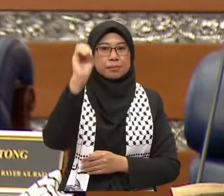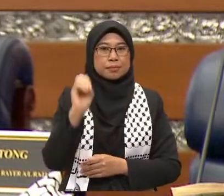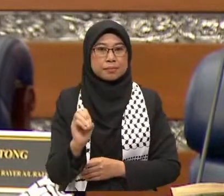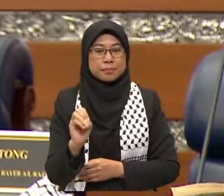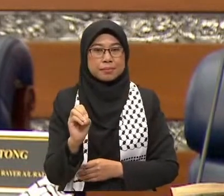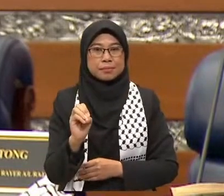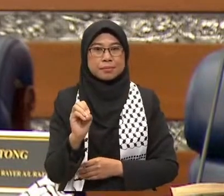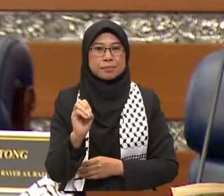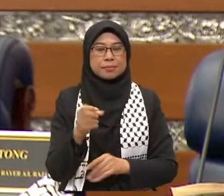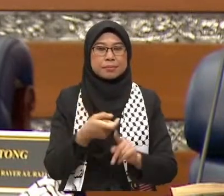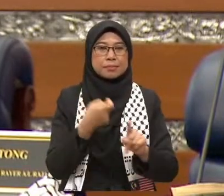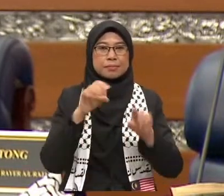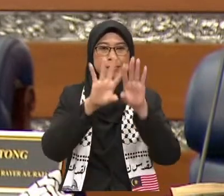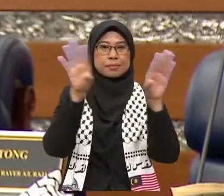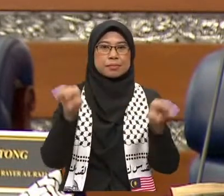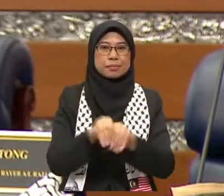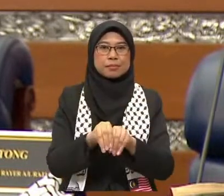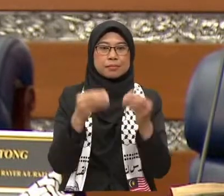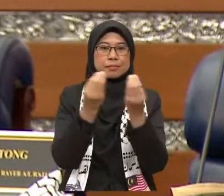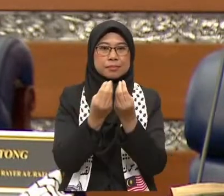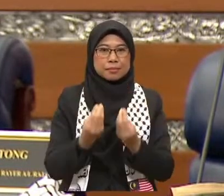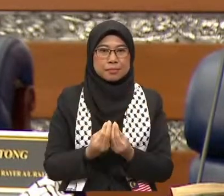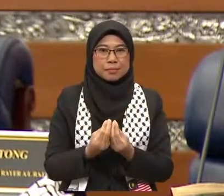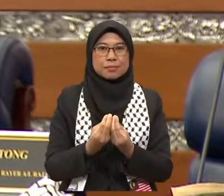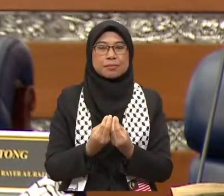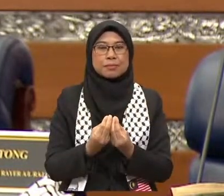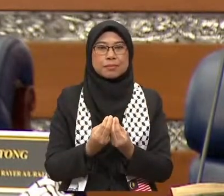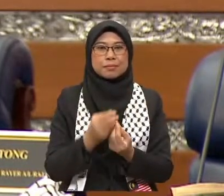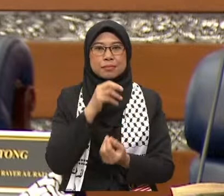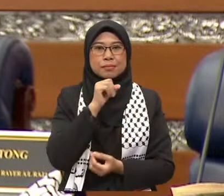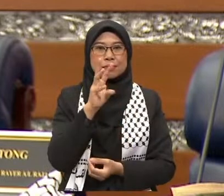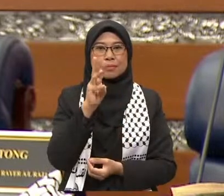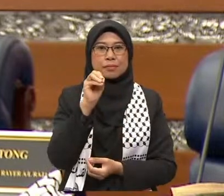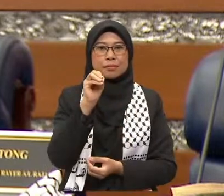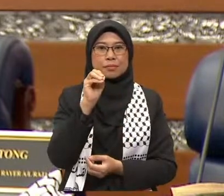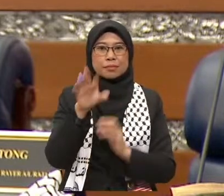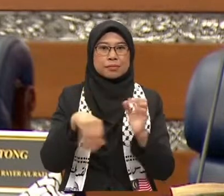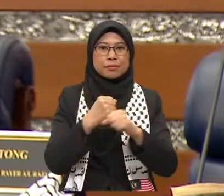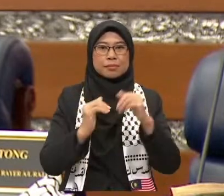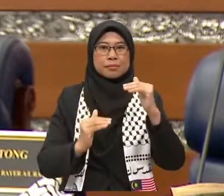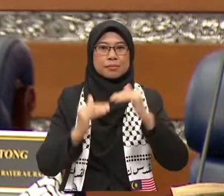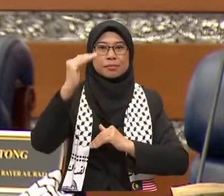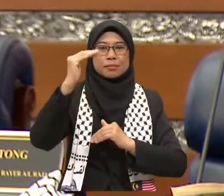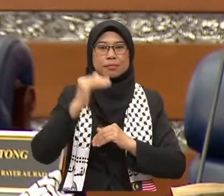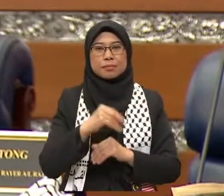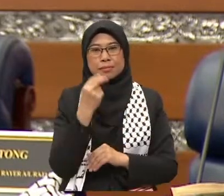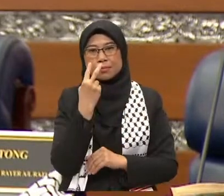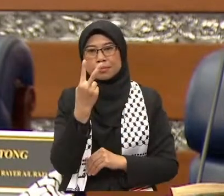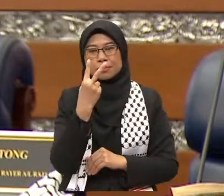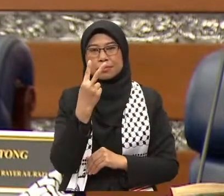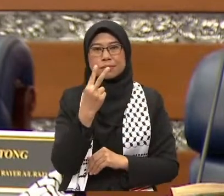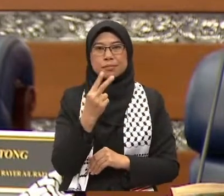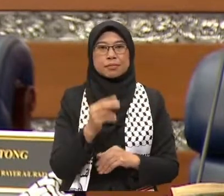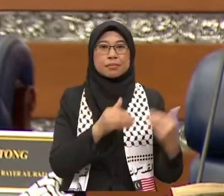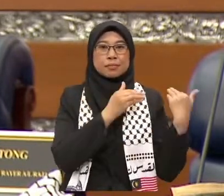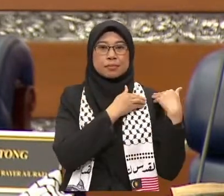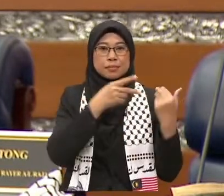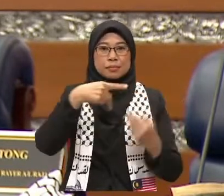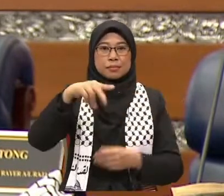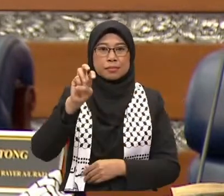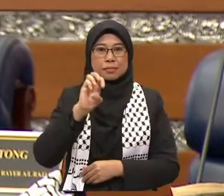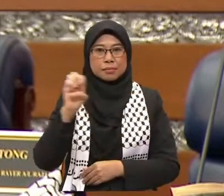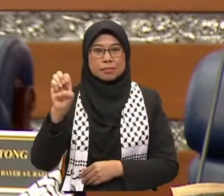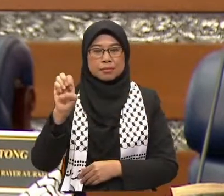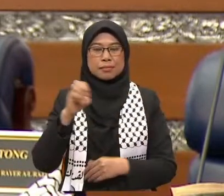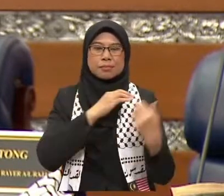15% daripada jumlah populasi adalah berumur 60 tahun ke atas dan kita akan nampak bahawa peranan Paw akan